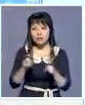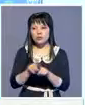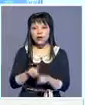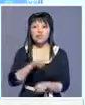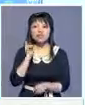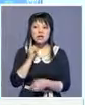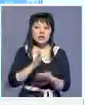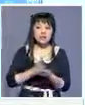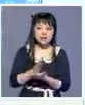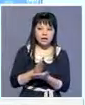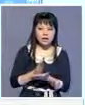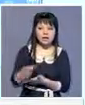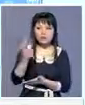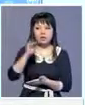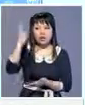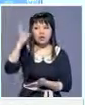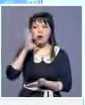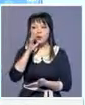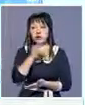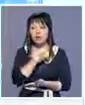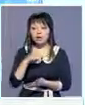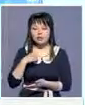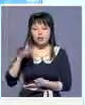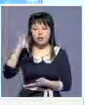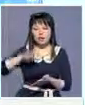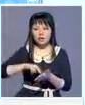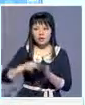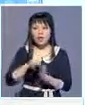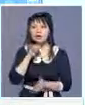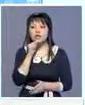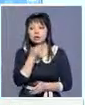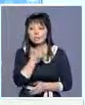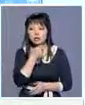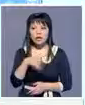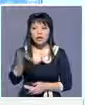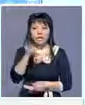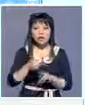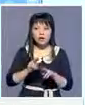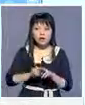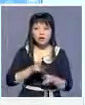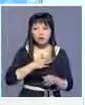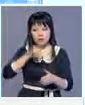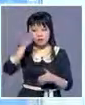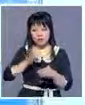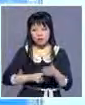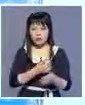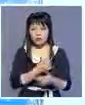осы жастар саясатының мәселесі алдағы уақытта ел болашағына, ел экономикасына қызмет етеді деп өз басым нық сеніммен айта аламын.